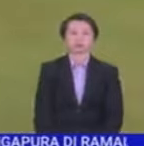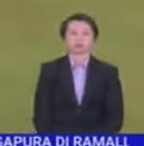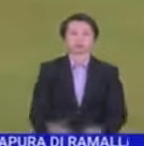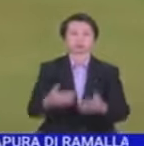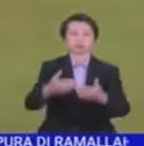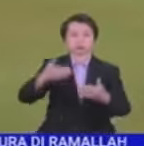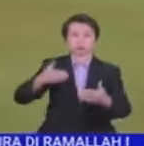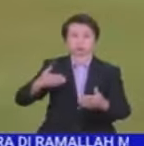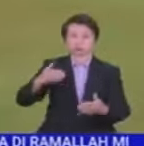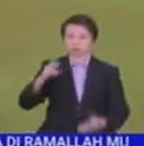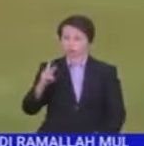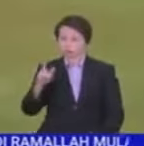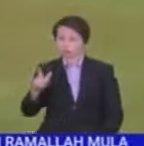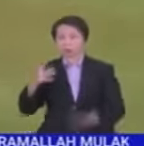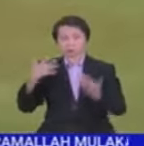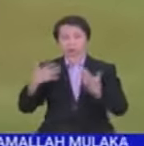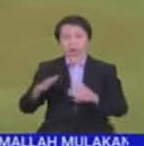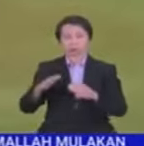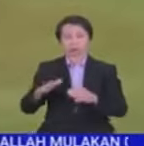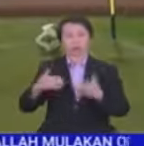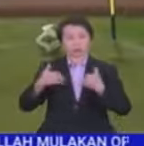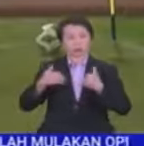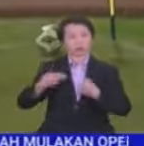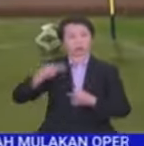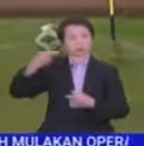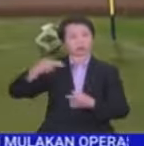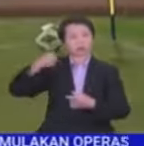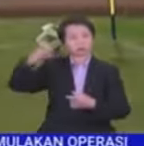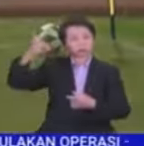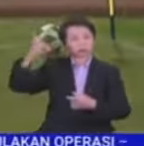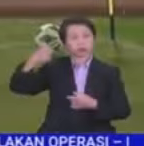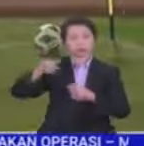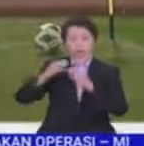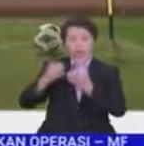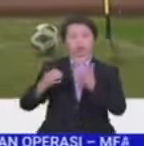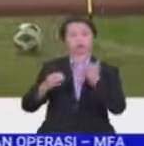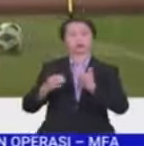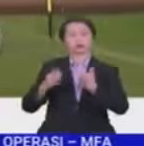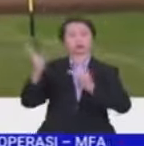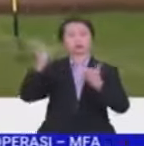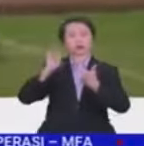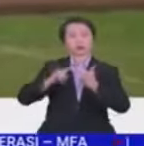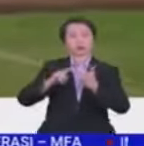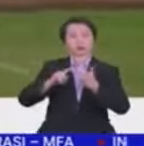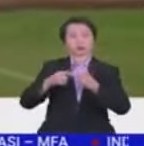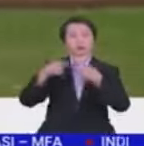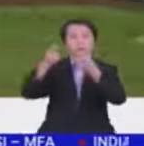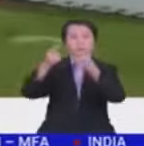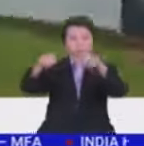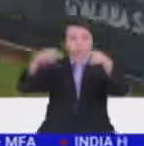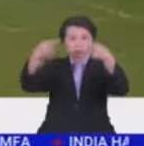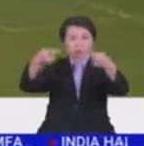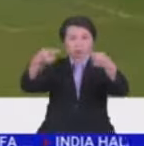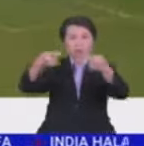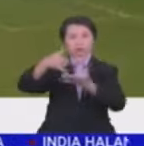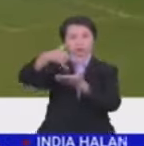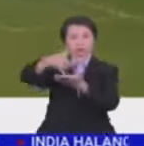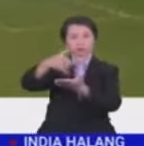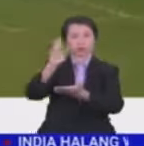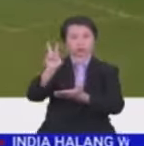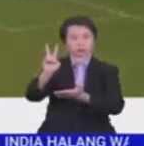Sebelum ini, KLCT telah pun melakar sejarah apabila kelab kedua Malaysia yang mara ke final saingan trofi